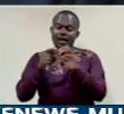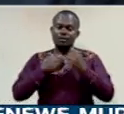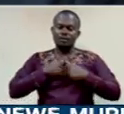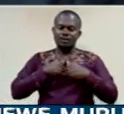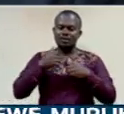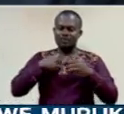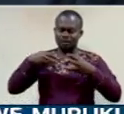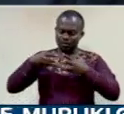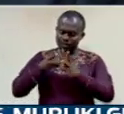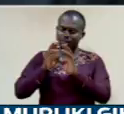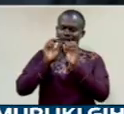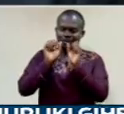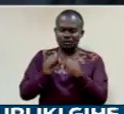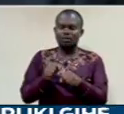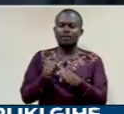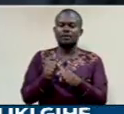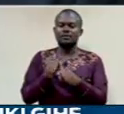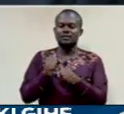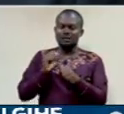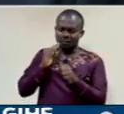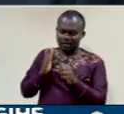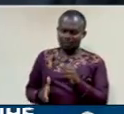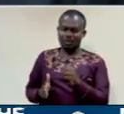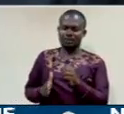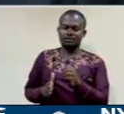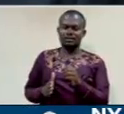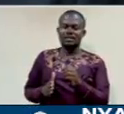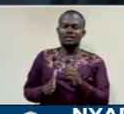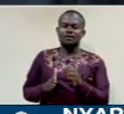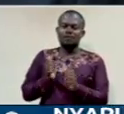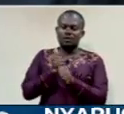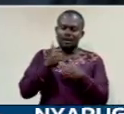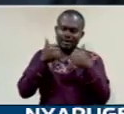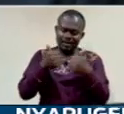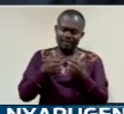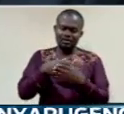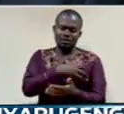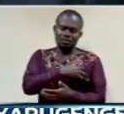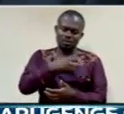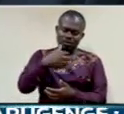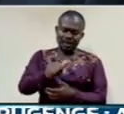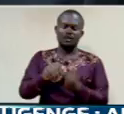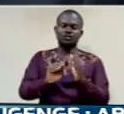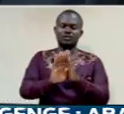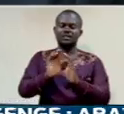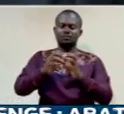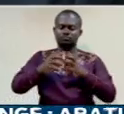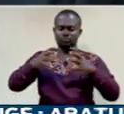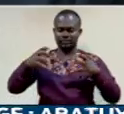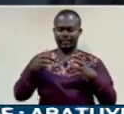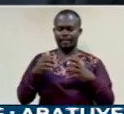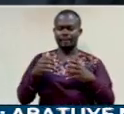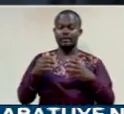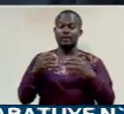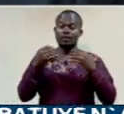rwifata mu bibazo rugakomeza rukaba u Rwanda rukagwiza agaciro rukagwiza ubukungu bwarwo n'imipaka yarwo navuga